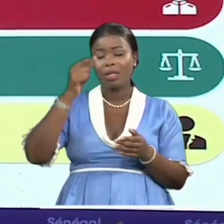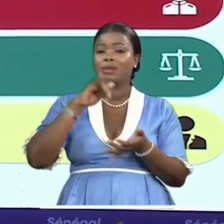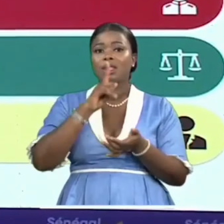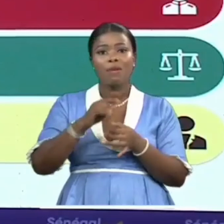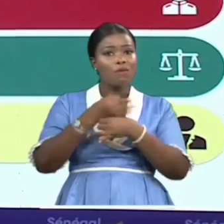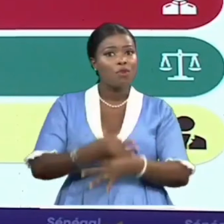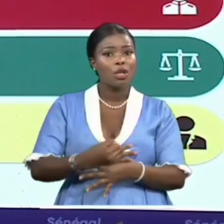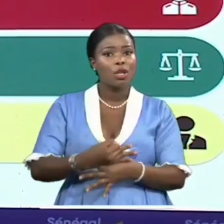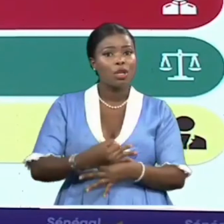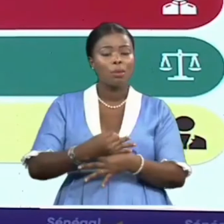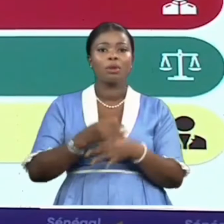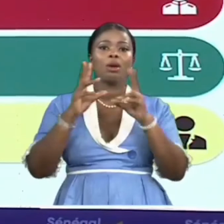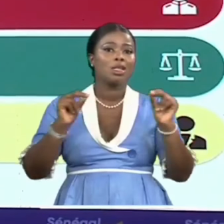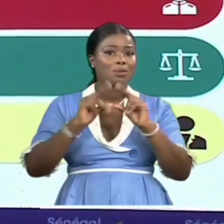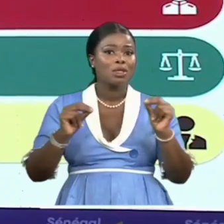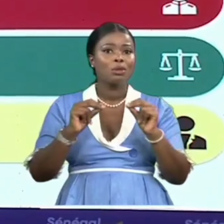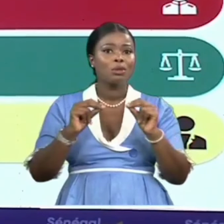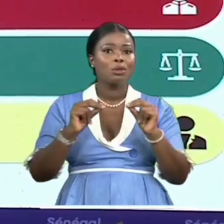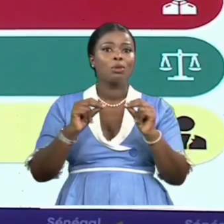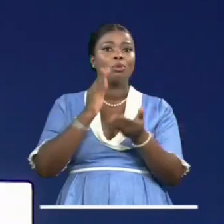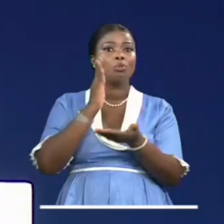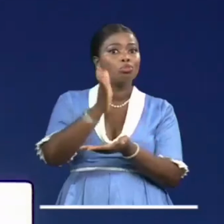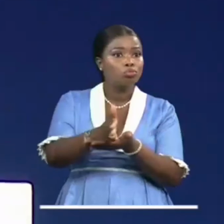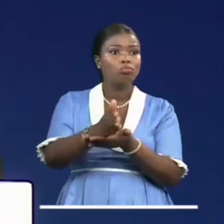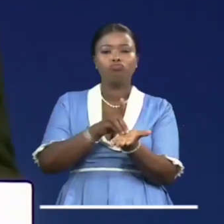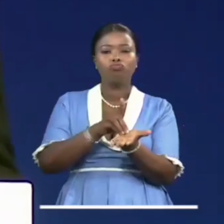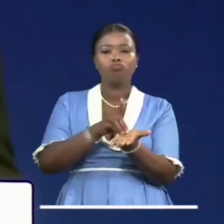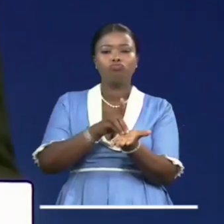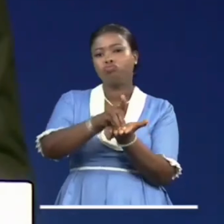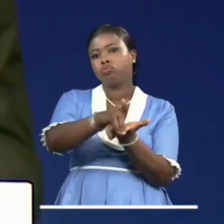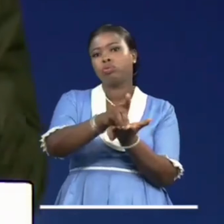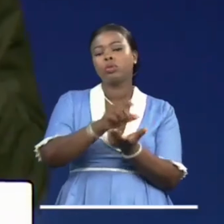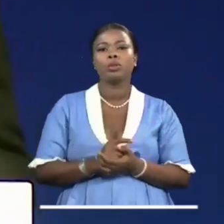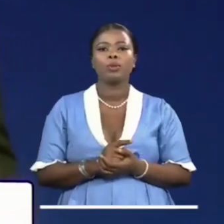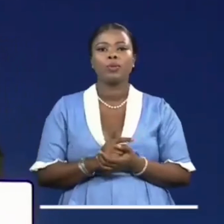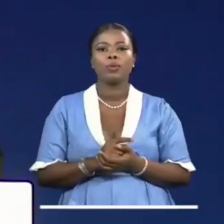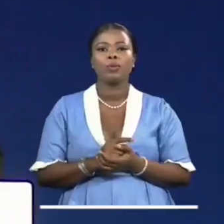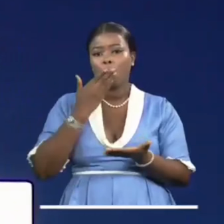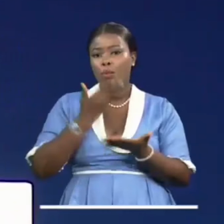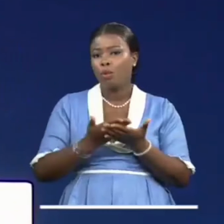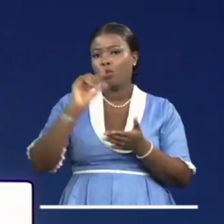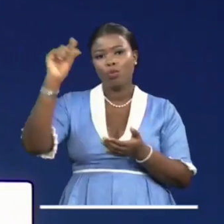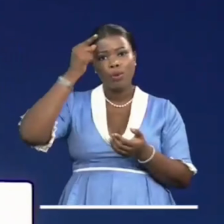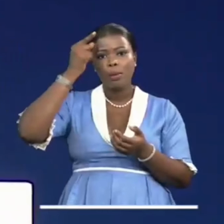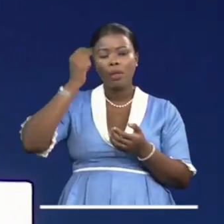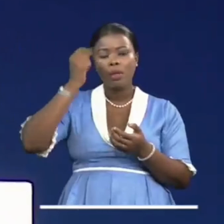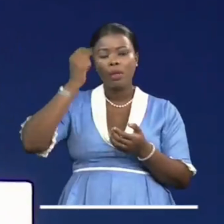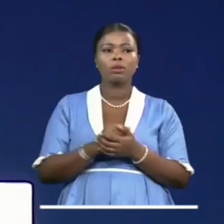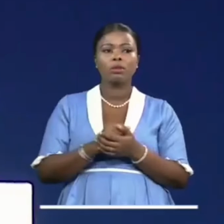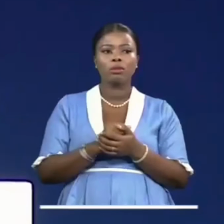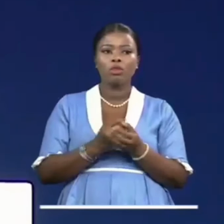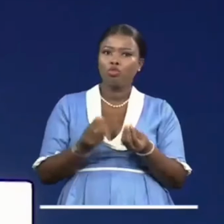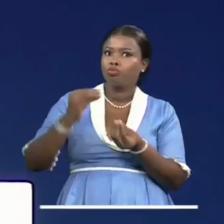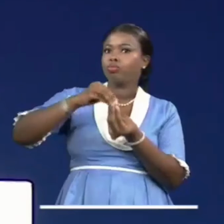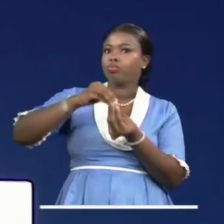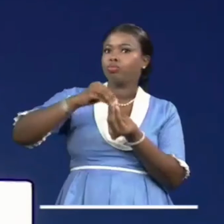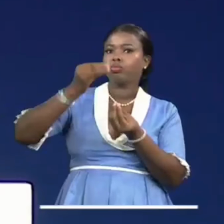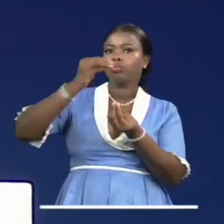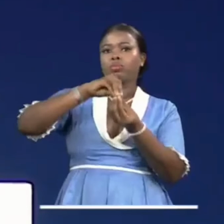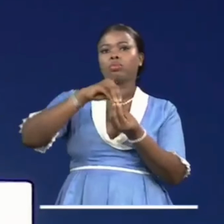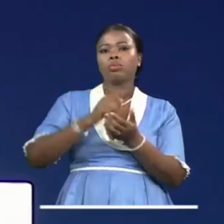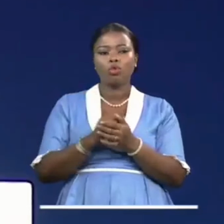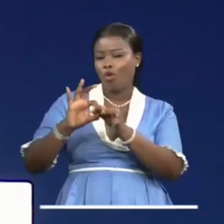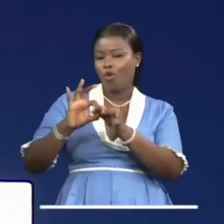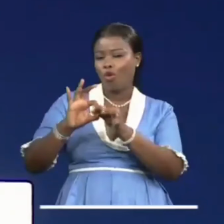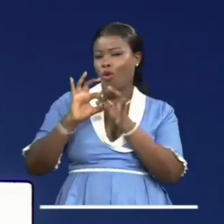qui explique le trptiqueti c'est le défi de la bonne gouvernance qui permet de renforcer la confiance des citoyens vis-à-vis